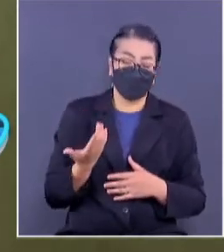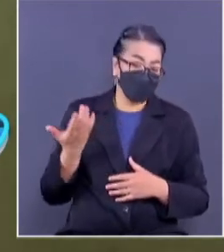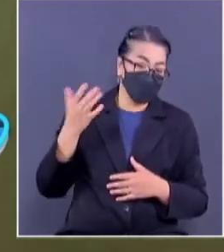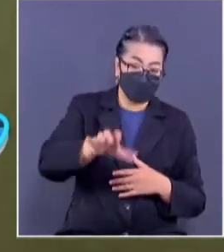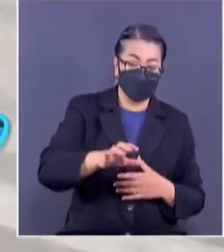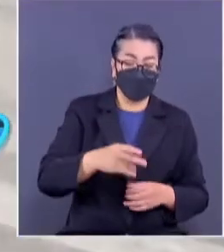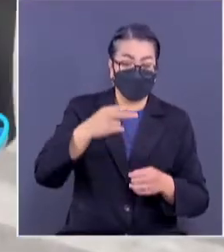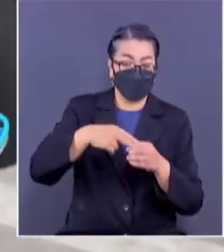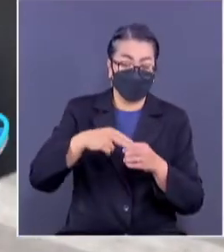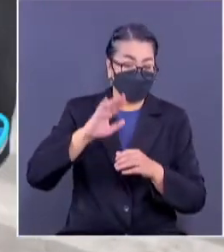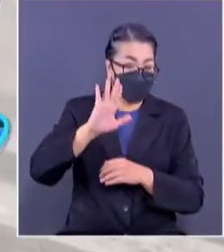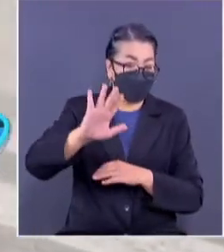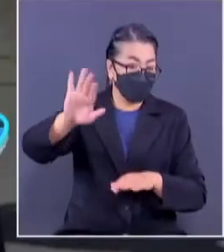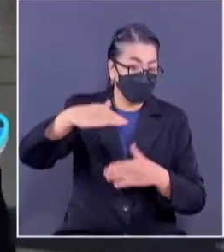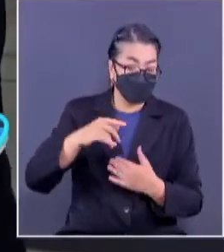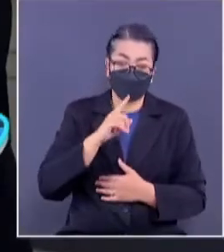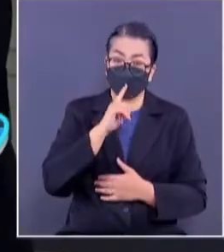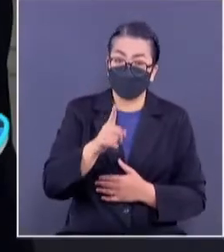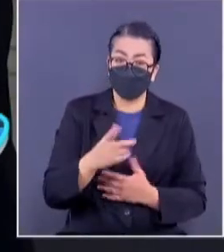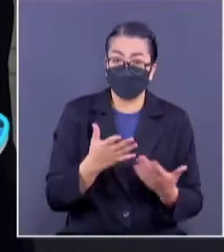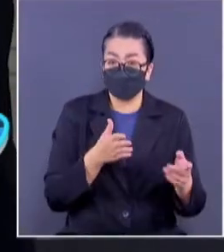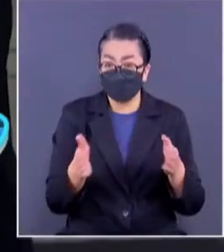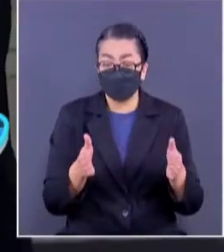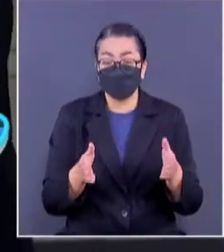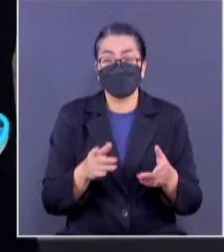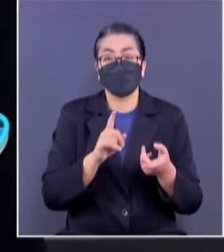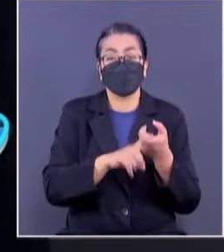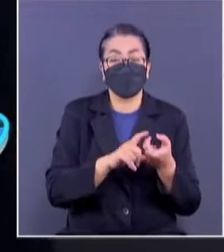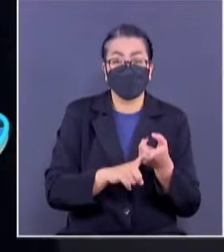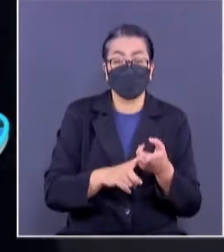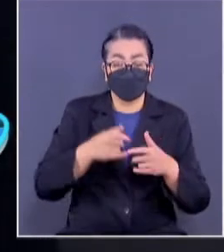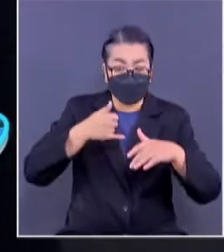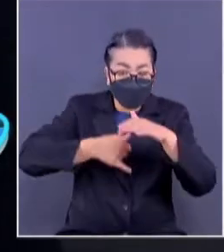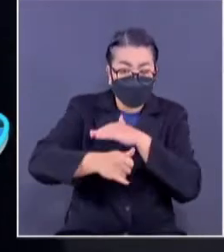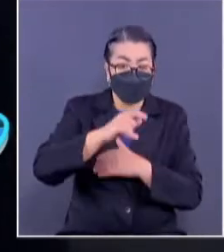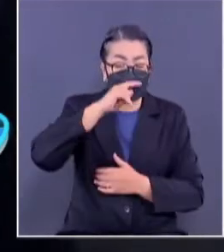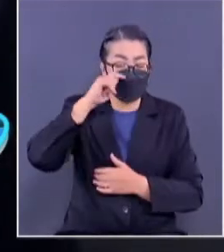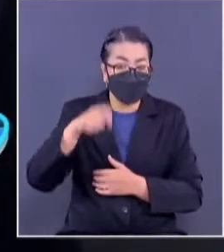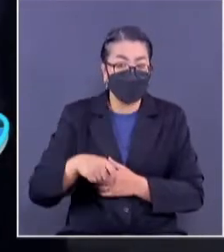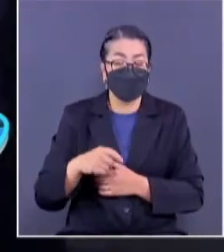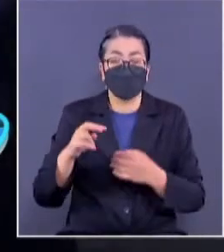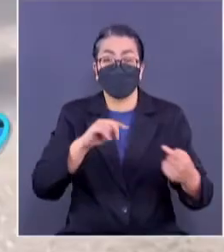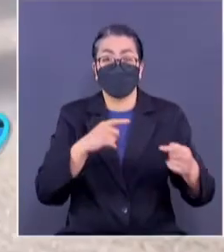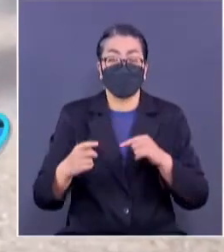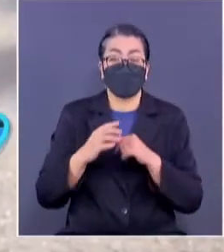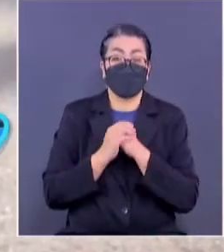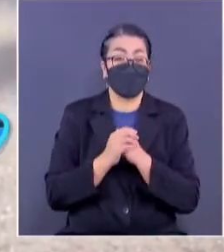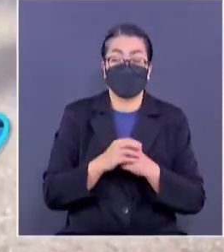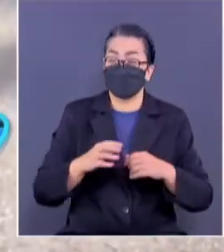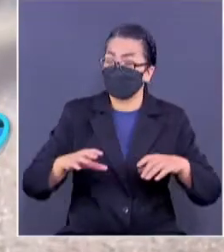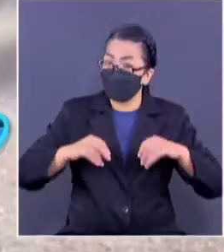อย่างรุนแรงต่อรัสเซียเพื่อมีโซฟานี้ที่รัสเซียบุกเข้าไปในยูเครนนะครับจีนไม่เห็นด้วย